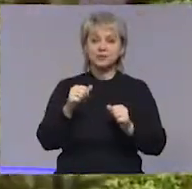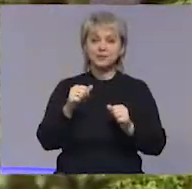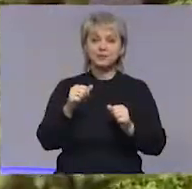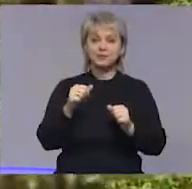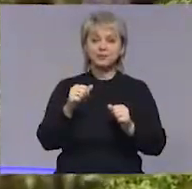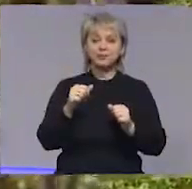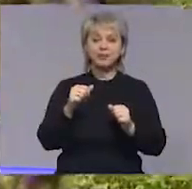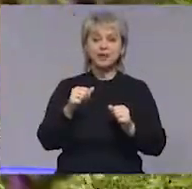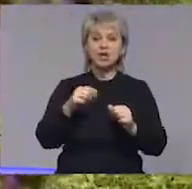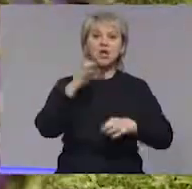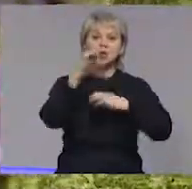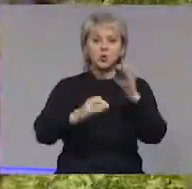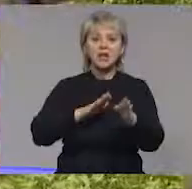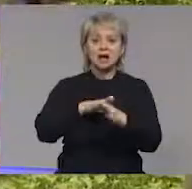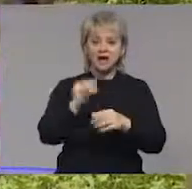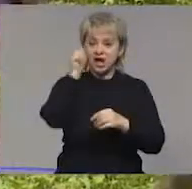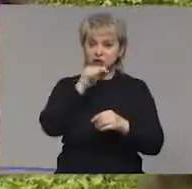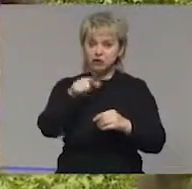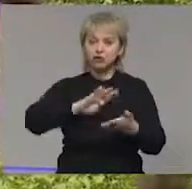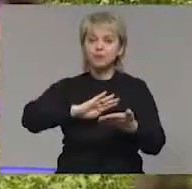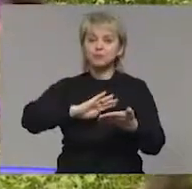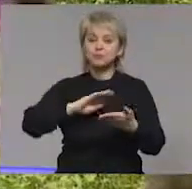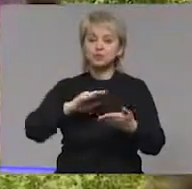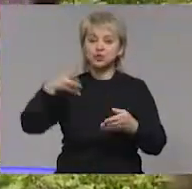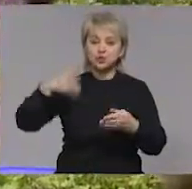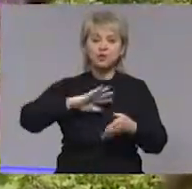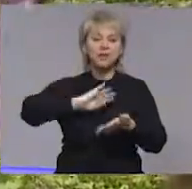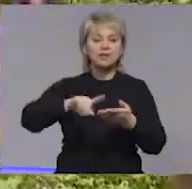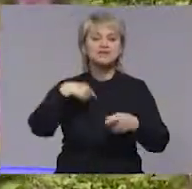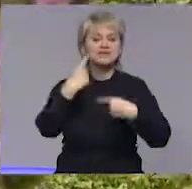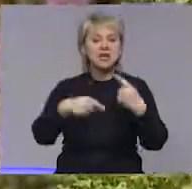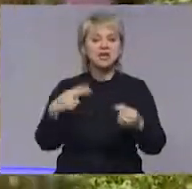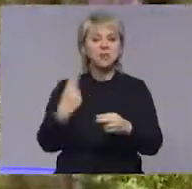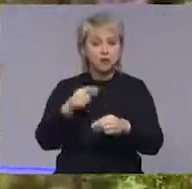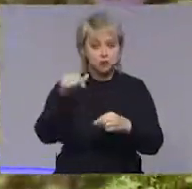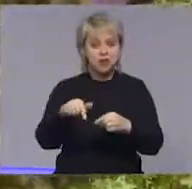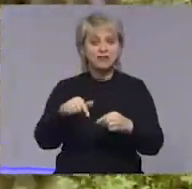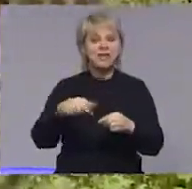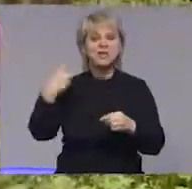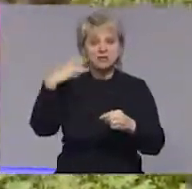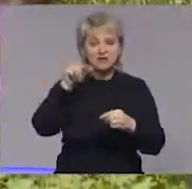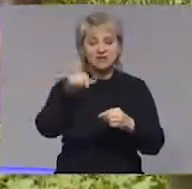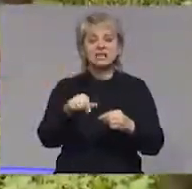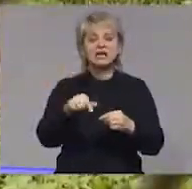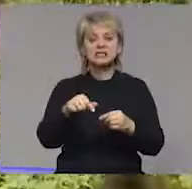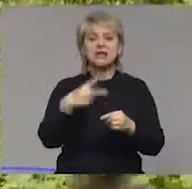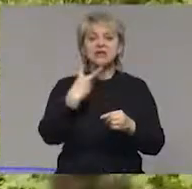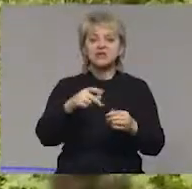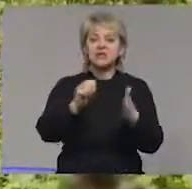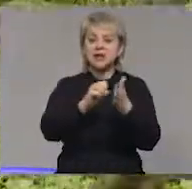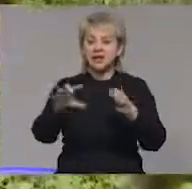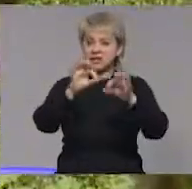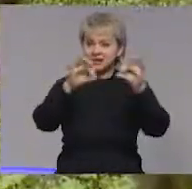возможность круглогодичных съемок без всяких помех. Цивилизация, скажем так, там линии